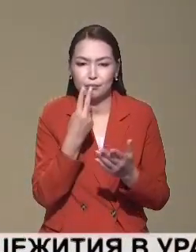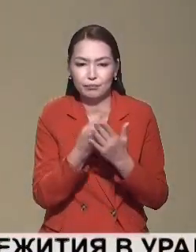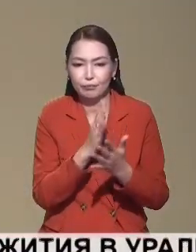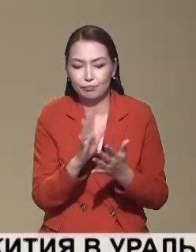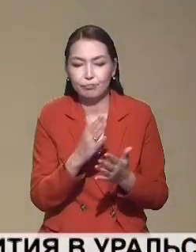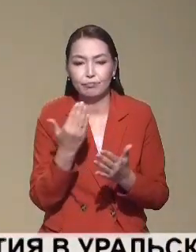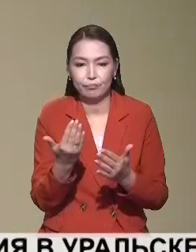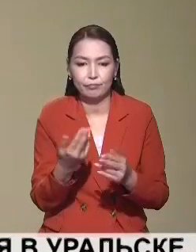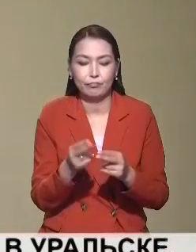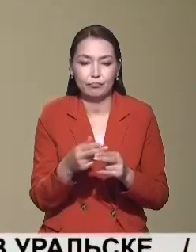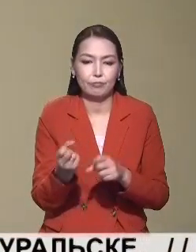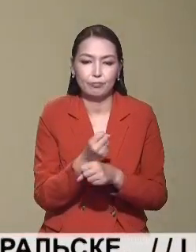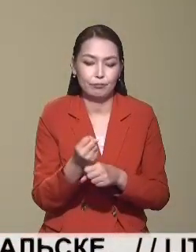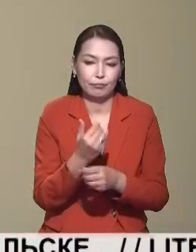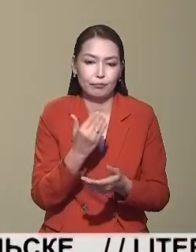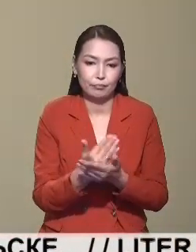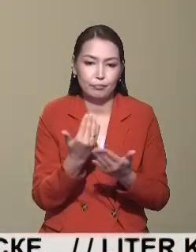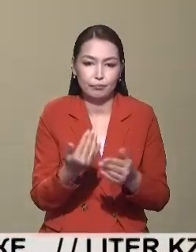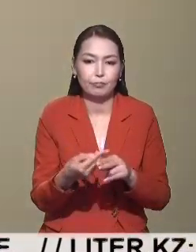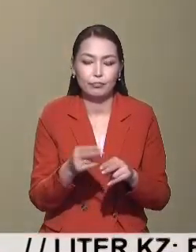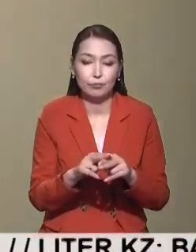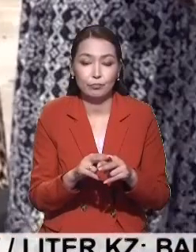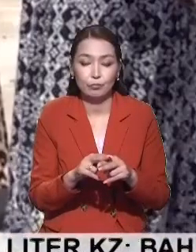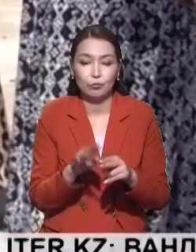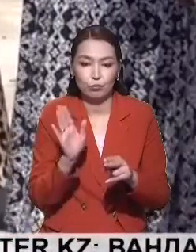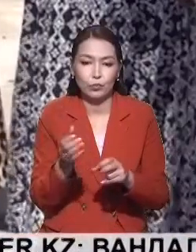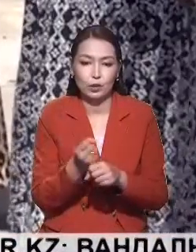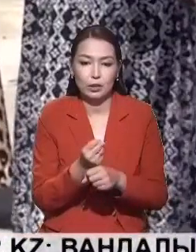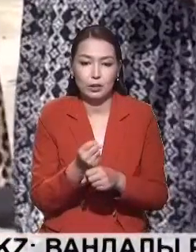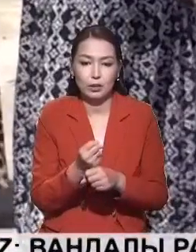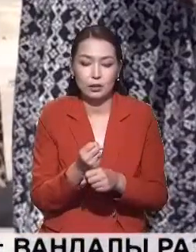В общем, не привлекая внимания. В противном случае будет драка.